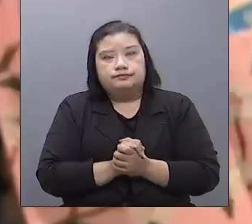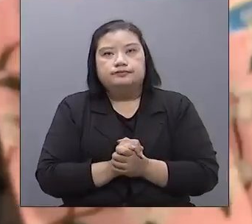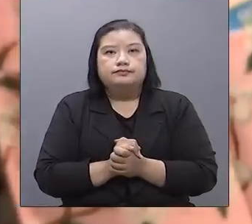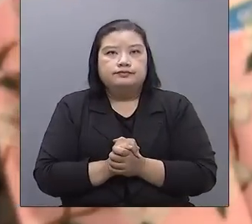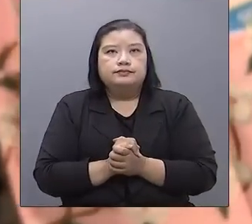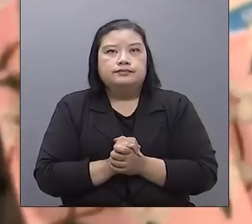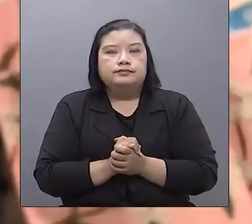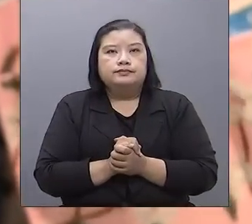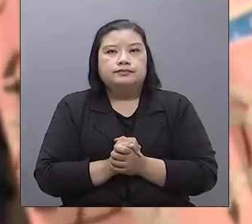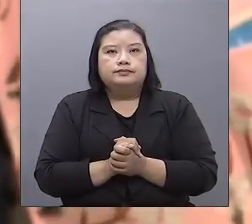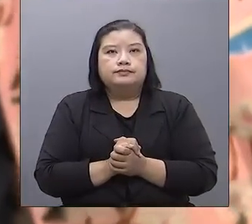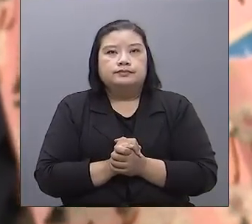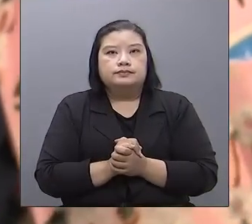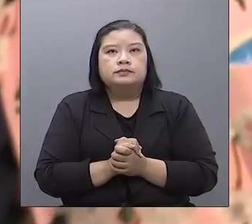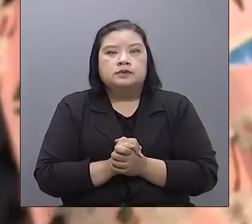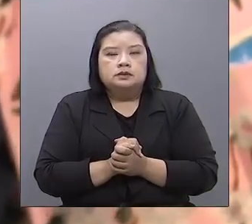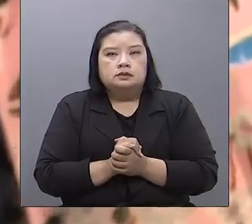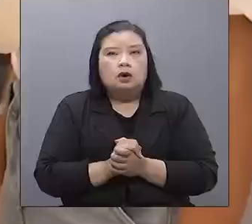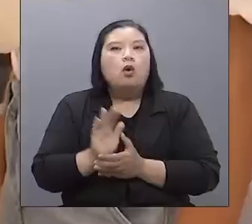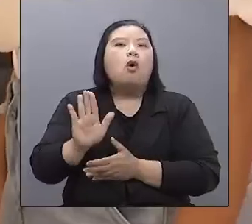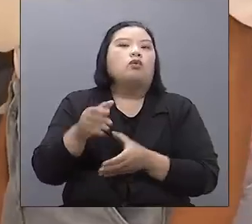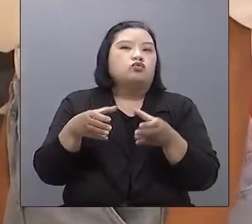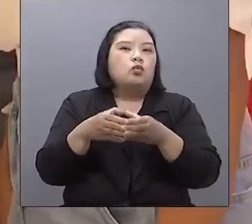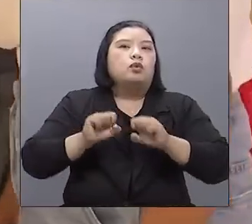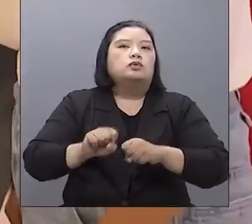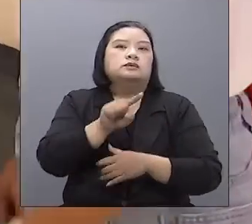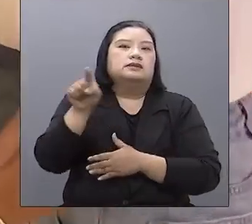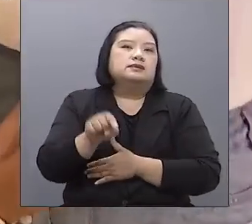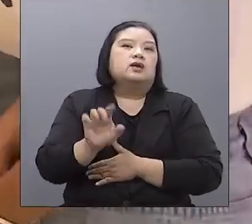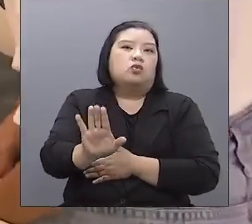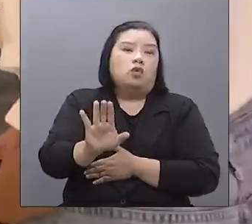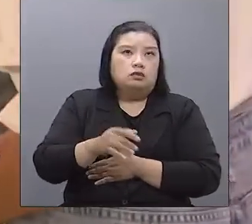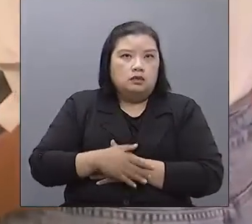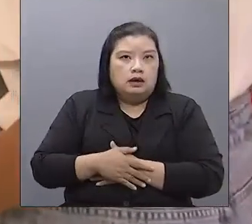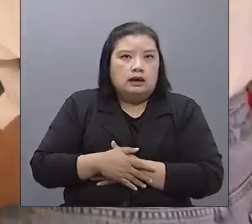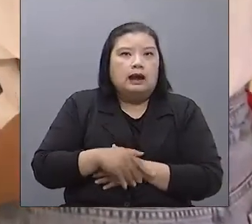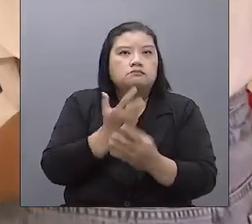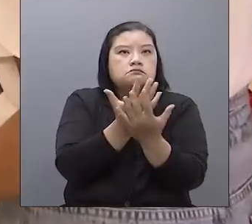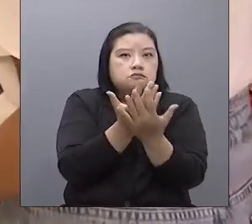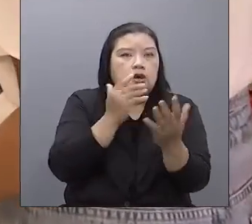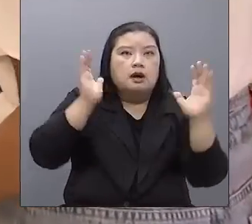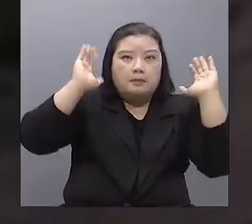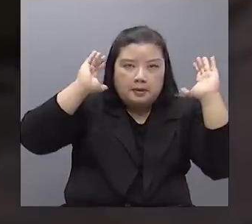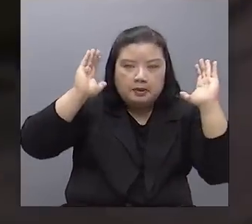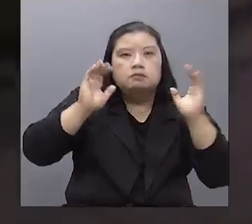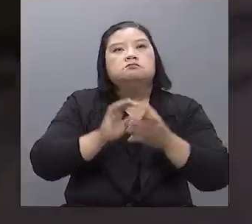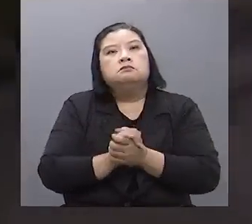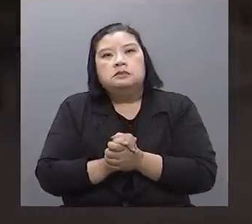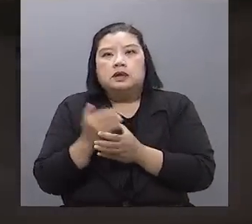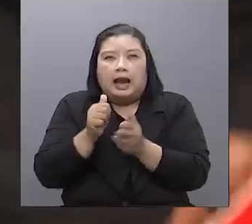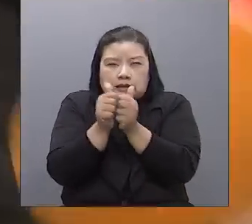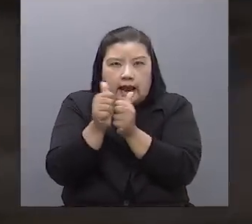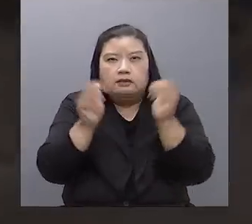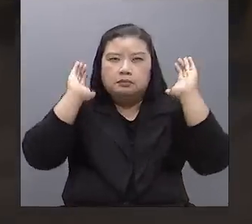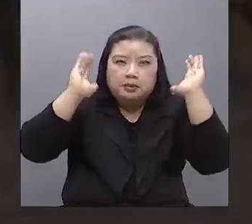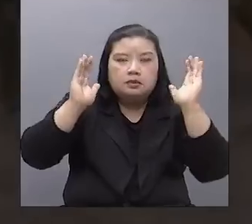นั่นก็เป็นความเห็นของกลุ่มวัยรุ่นนะคะบอกว่าทั้งเวทีการปราศัยรวมไปถึงการดีเบตถือว่าเป็นข้อมูลสำคัญที่ทำให้เขาตัดสินใจมาเลือกตั้งในครั้